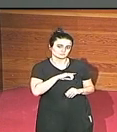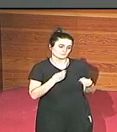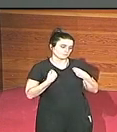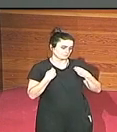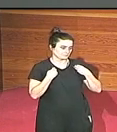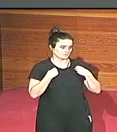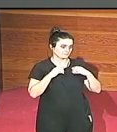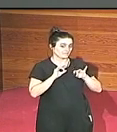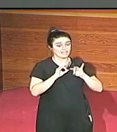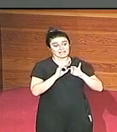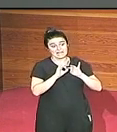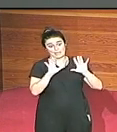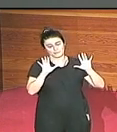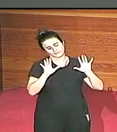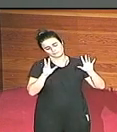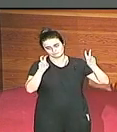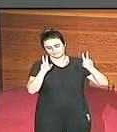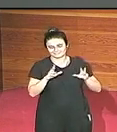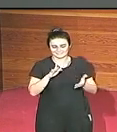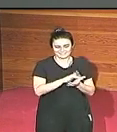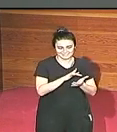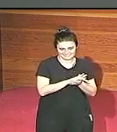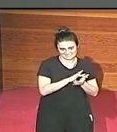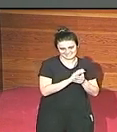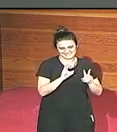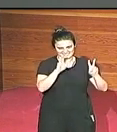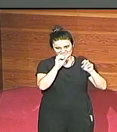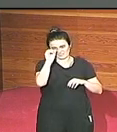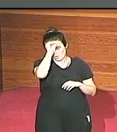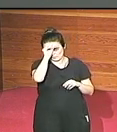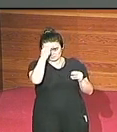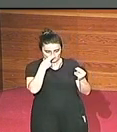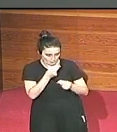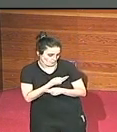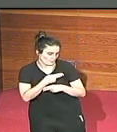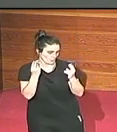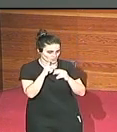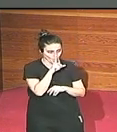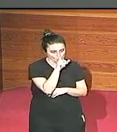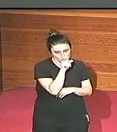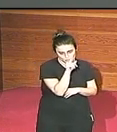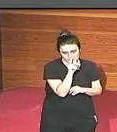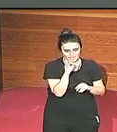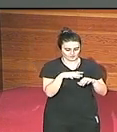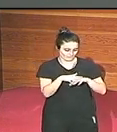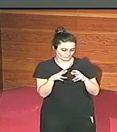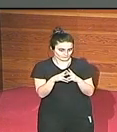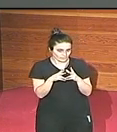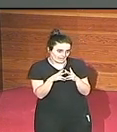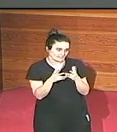esan nahi dut, libre lasai, bizi ginela ba, iritzi publikoari begira, Twitterri begira sare sozialetatik datorkigun